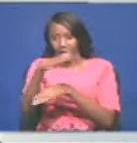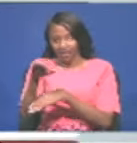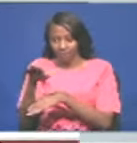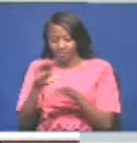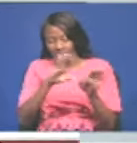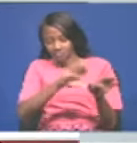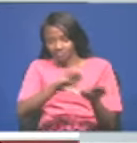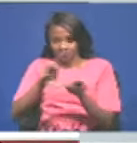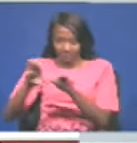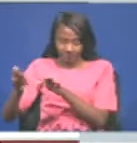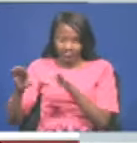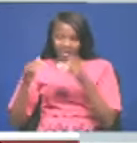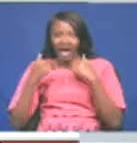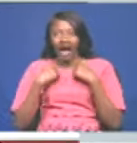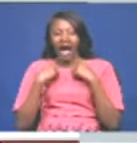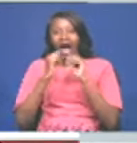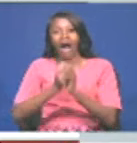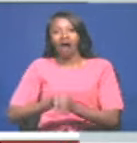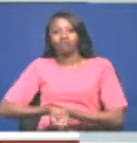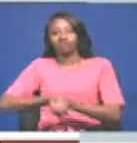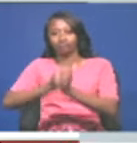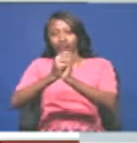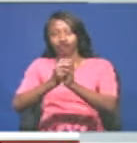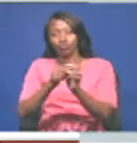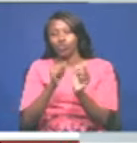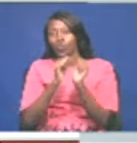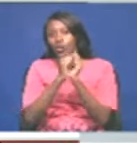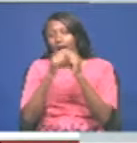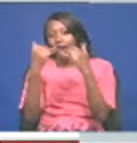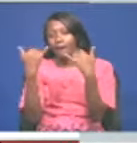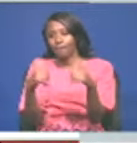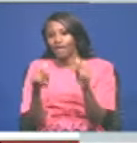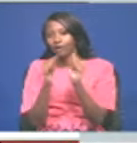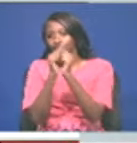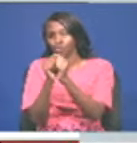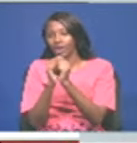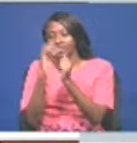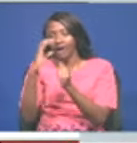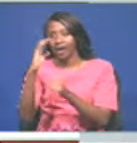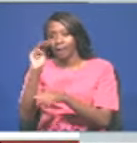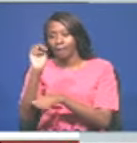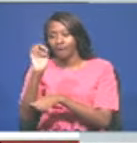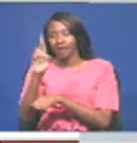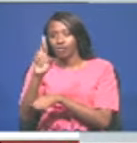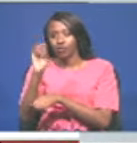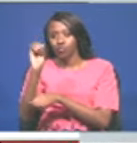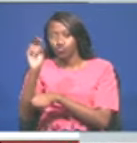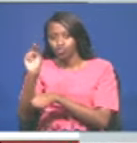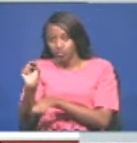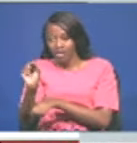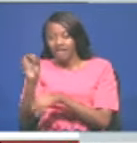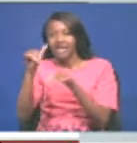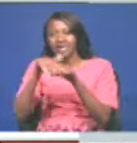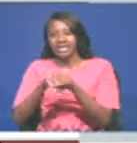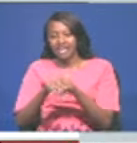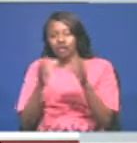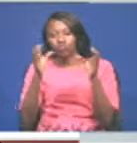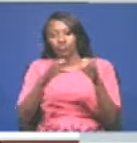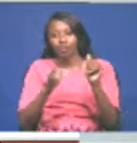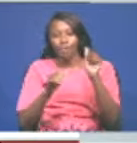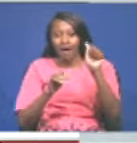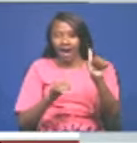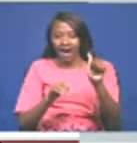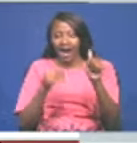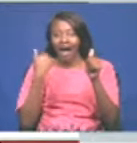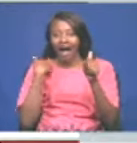Malkia Strikers itacheza na Cameroon usiku huu katika mechi yao ya tatu ya kundi A kwenye mashindano ya mchezo wa mpira wa wavu ya wanawake